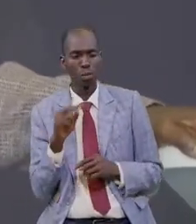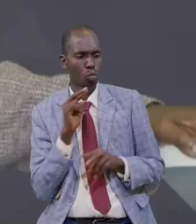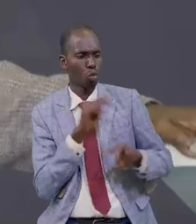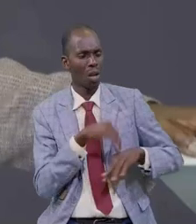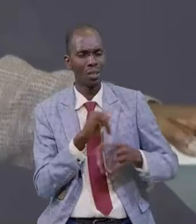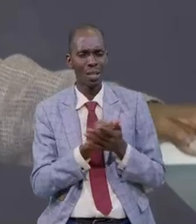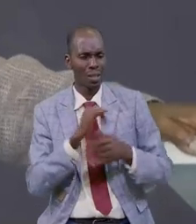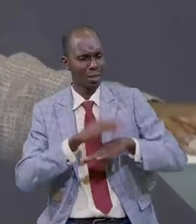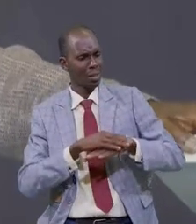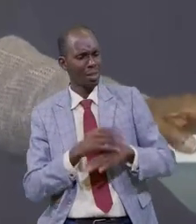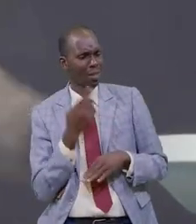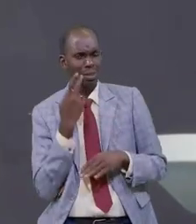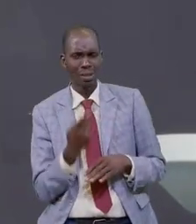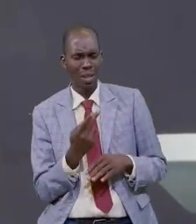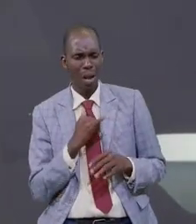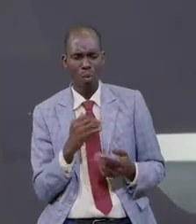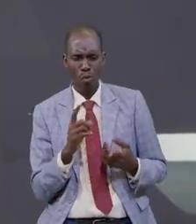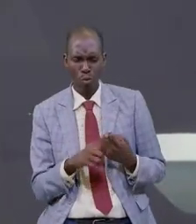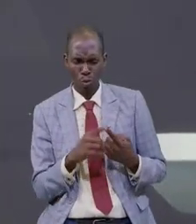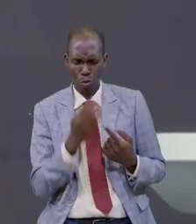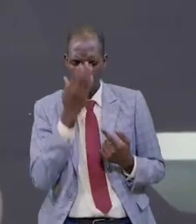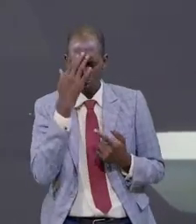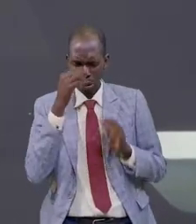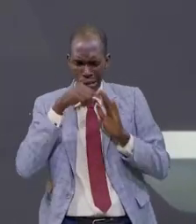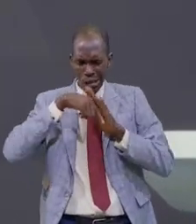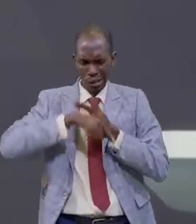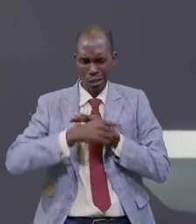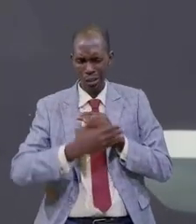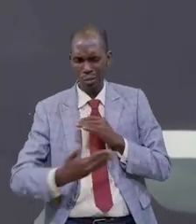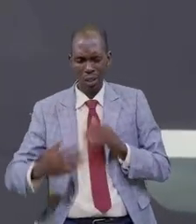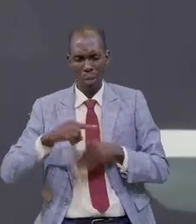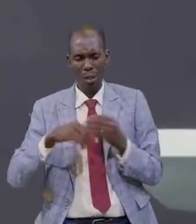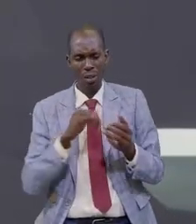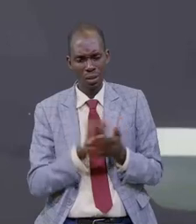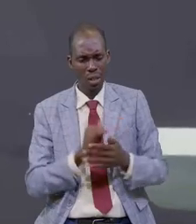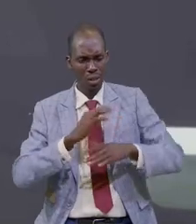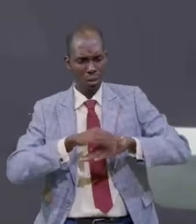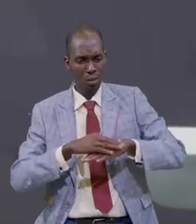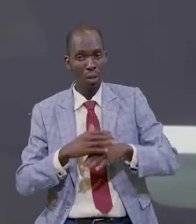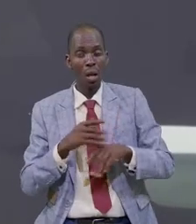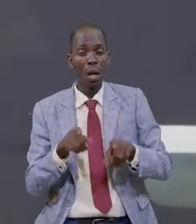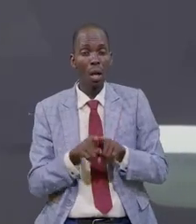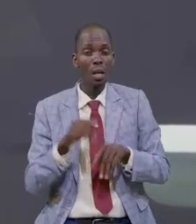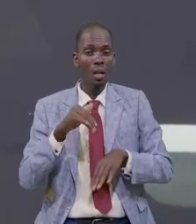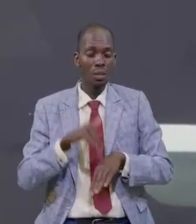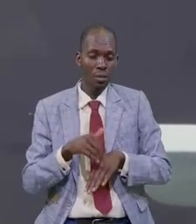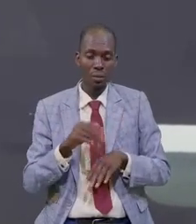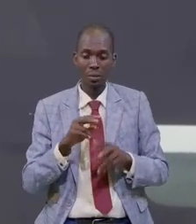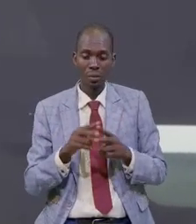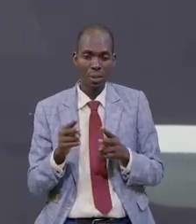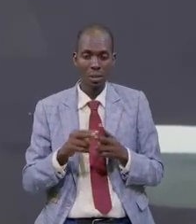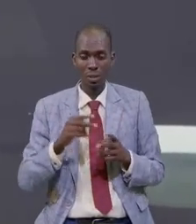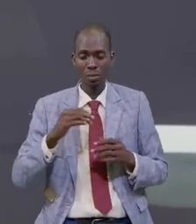veux connaître ce qui est dedans et un peu un peu à ton jeune âge tu sais